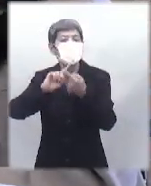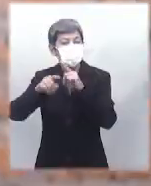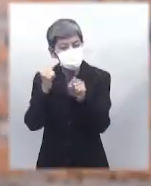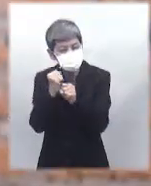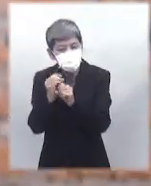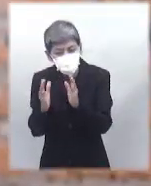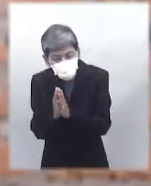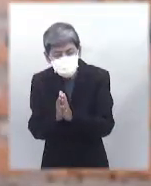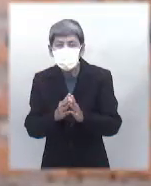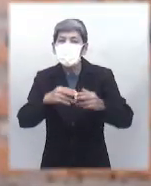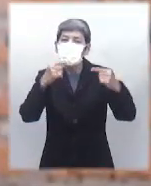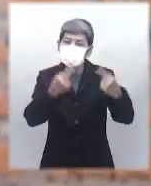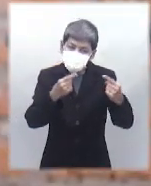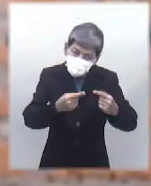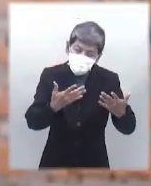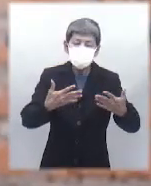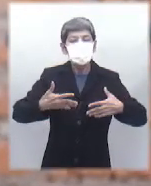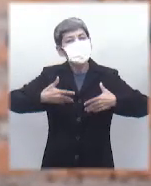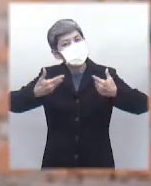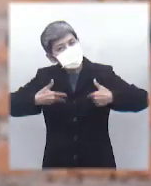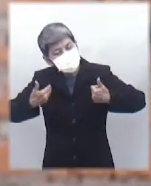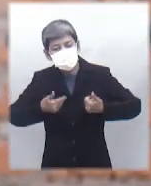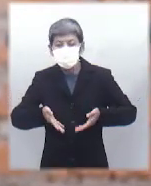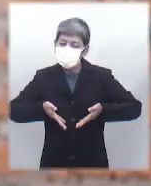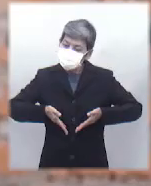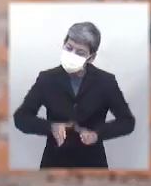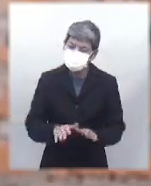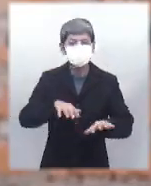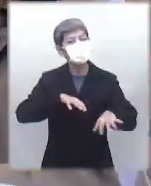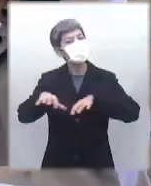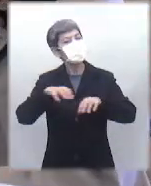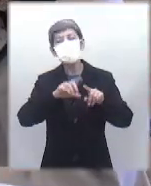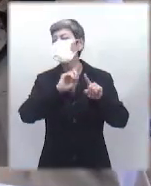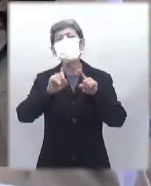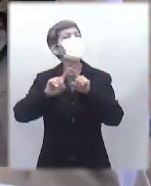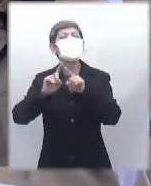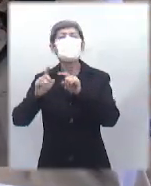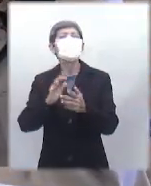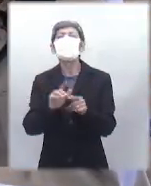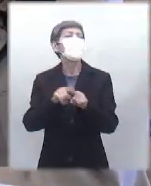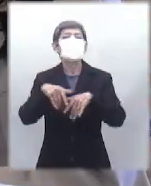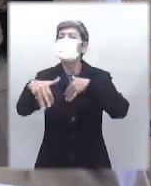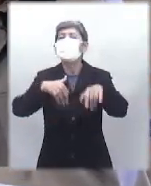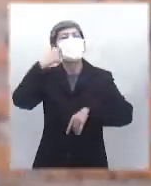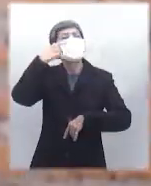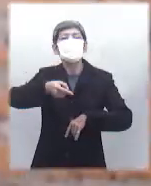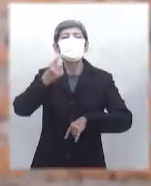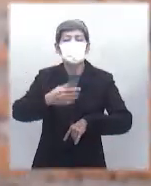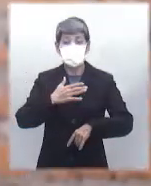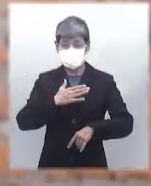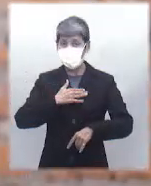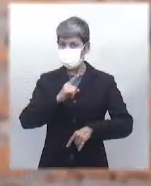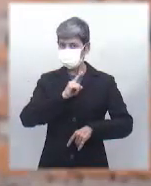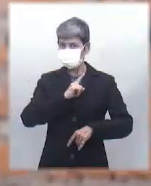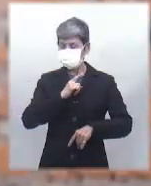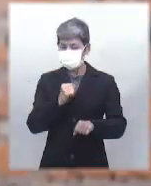งานด้วยมีทะเลาะกันมีดีใจกันมีจัดงานวันเกิดมีอะไรต่างๆมันก็เป็นเหมือนสังคมทั่วไปเลยไม่หน้าที่เรา